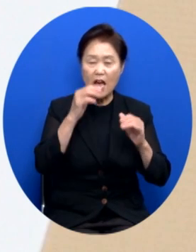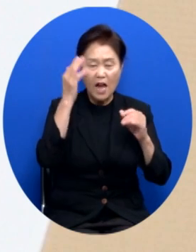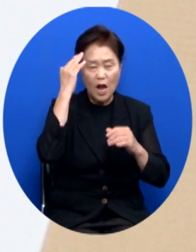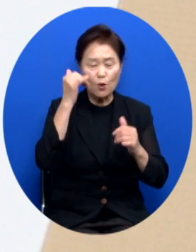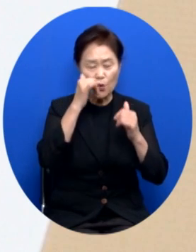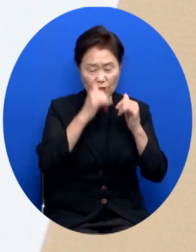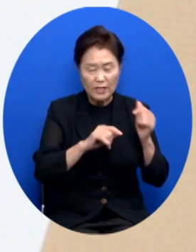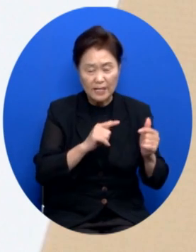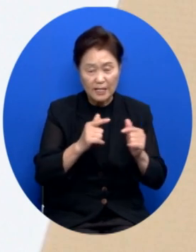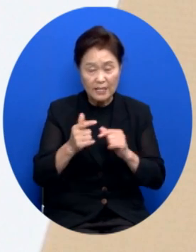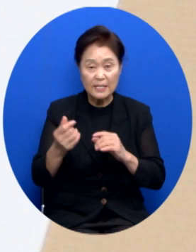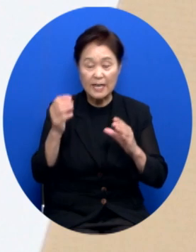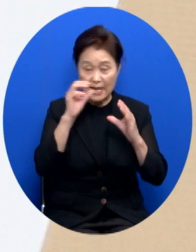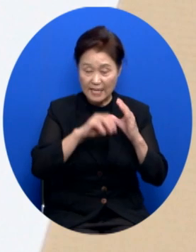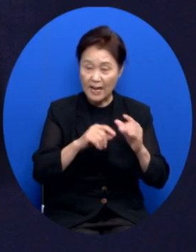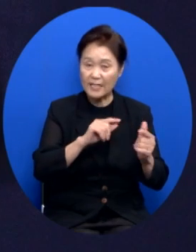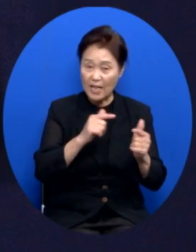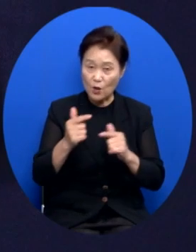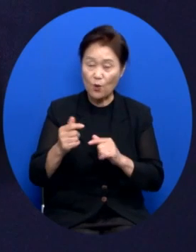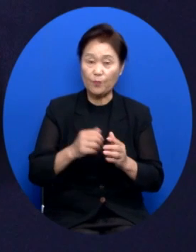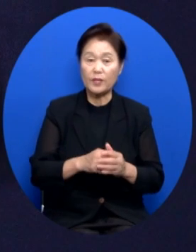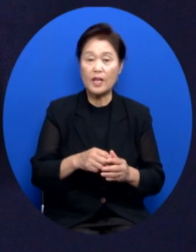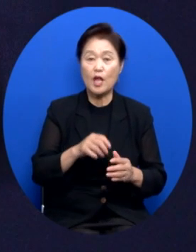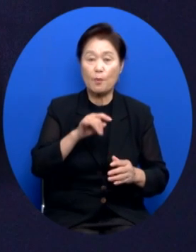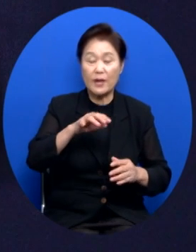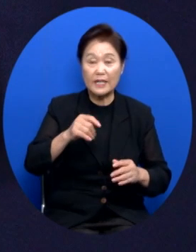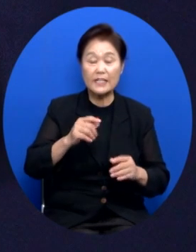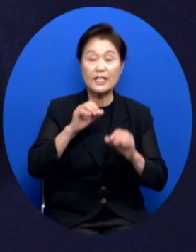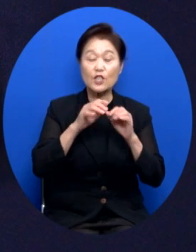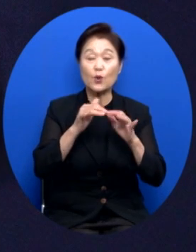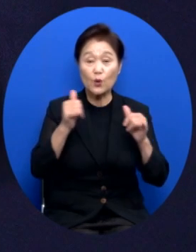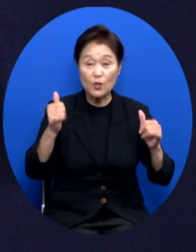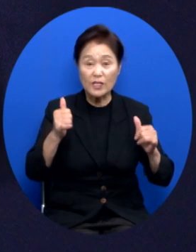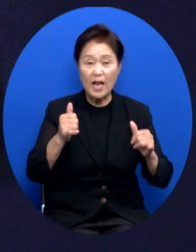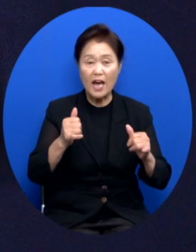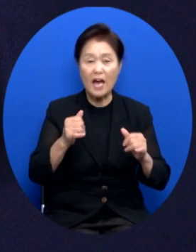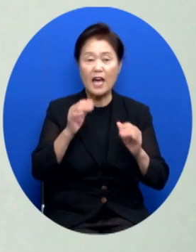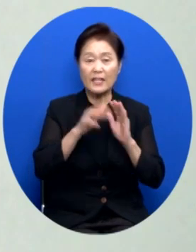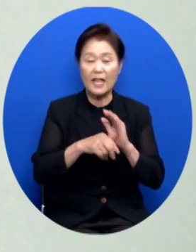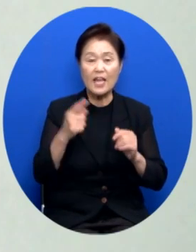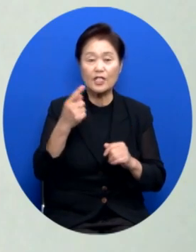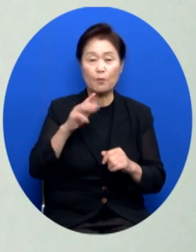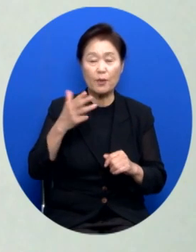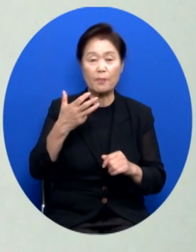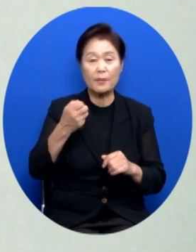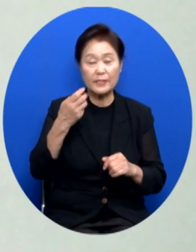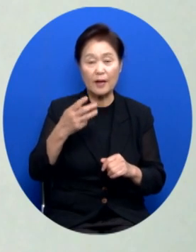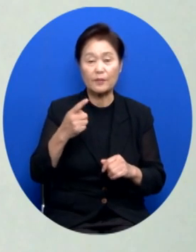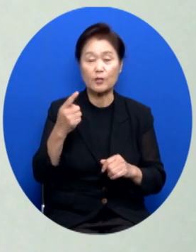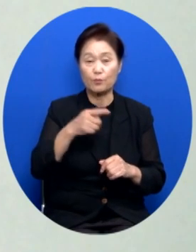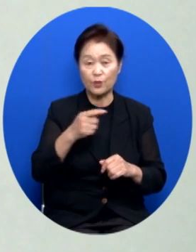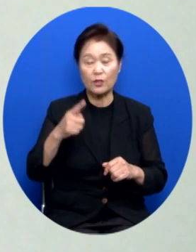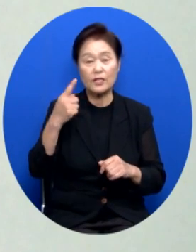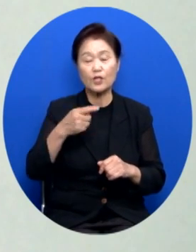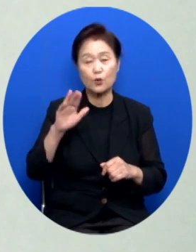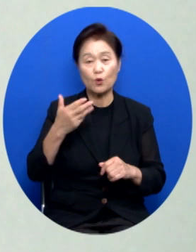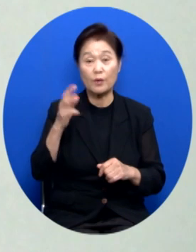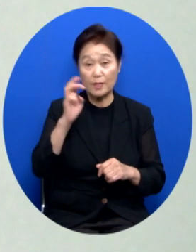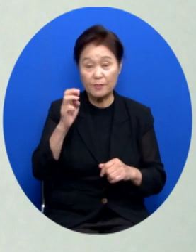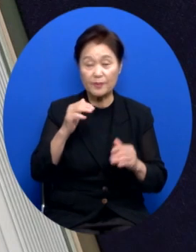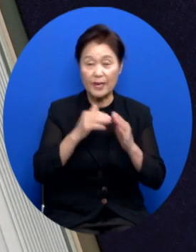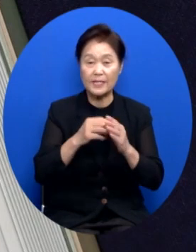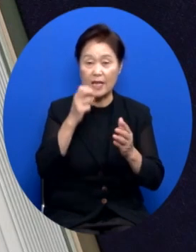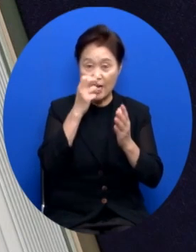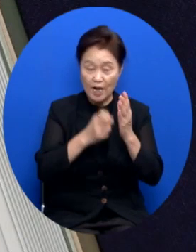맥클레이 선교사의 내한 시점인 1884년부터 1930년까지 감리교회의 역사를 담았으며 이와